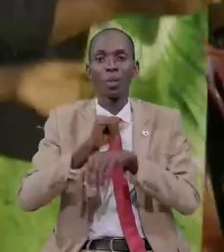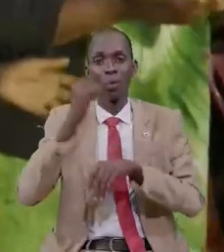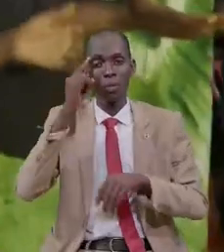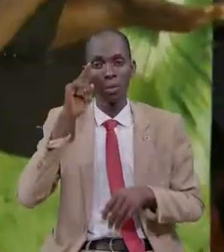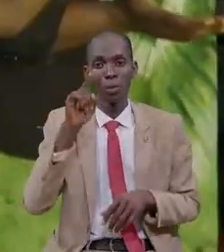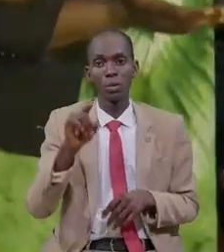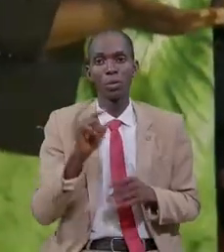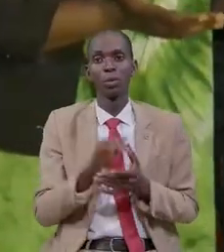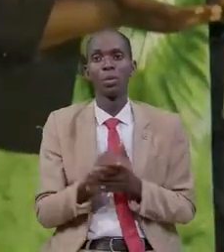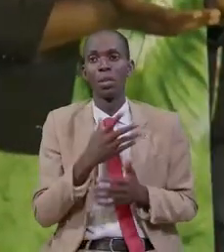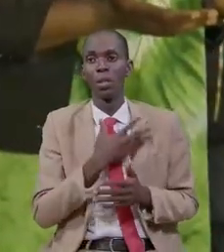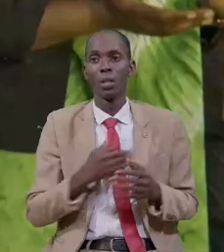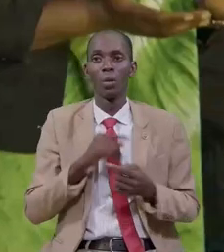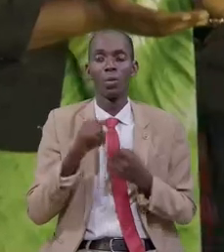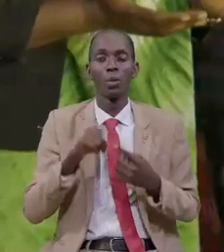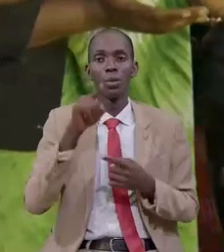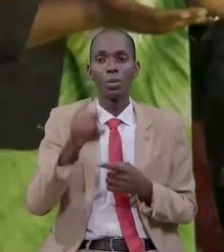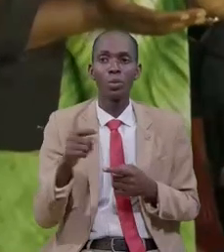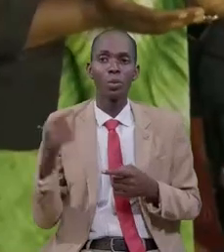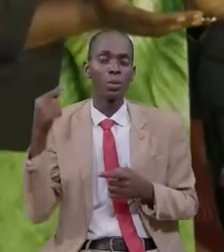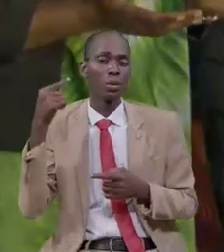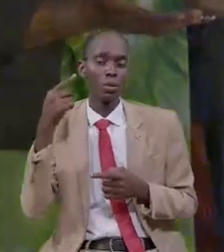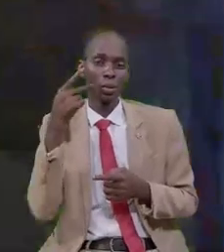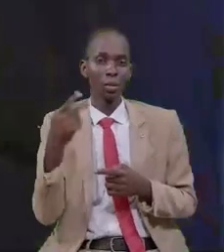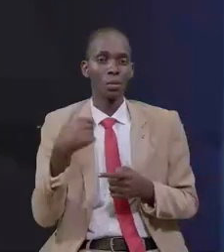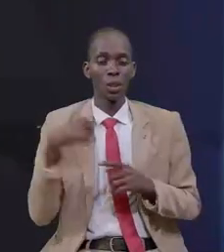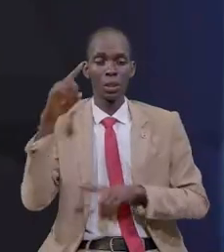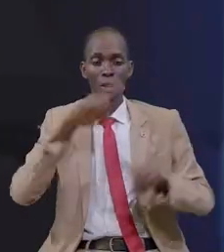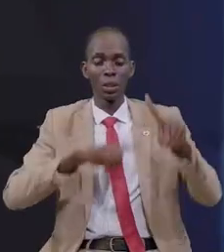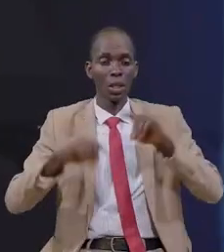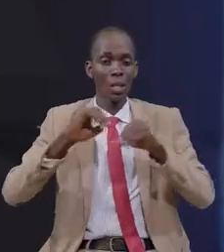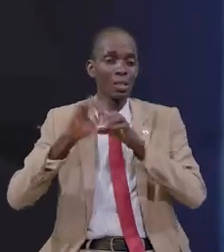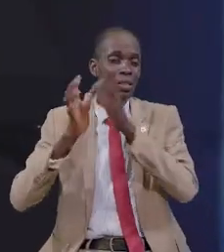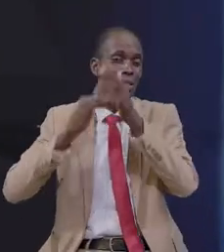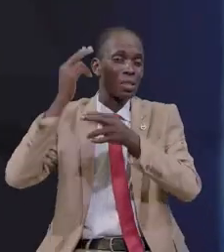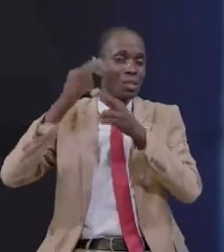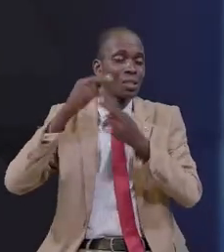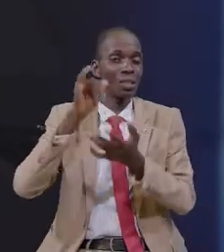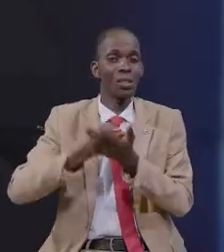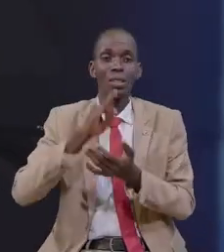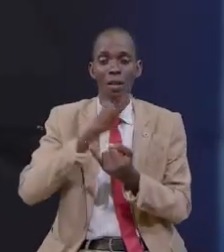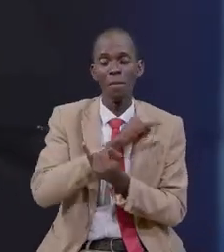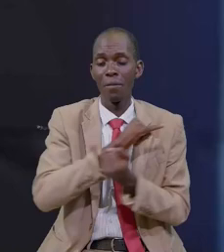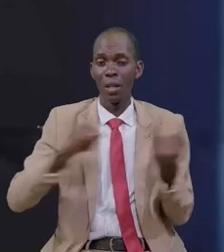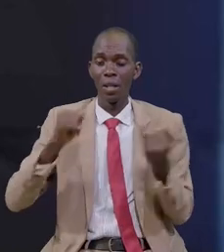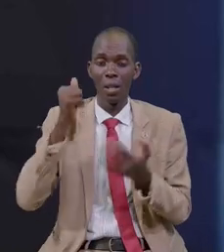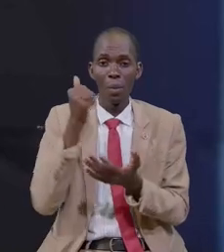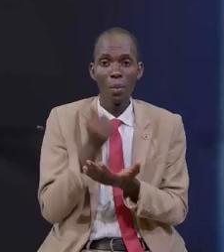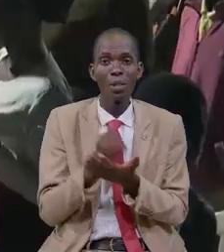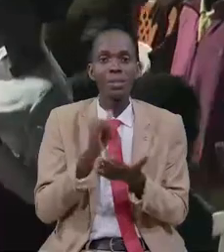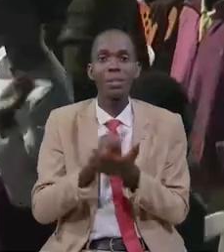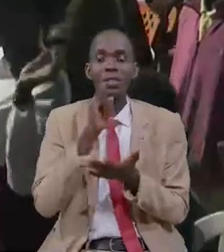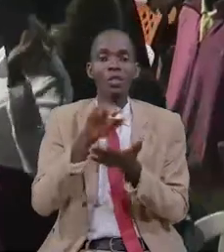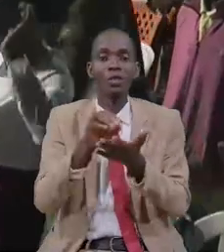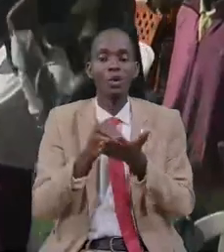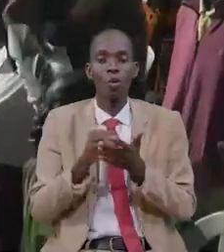toi. Et quand tu entendras le dernier Amen, c'est l'alerte. Examine-toi, tu